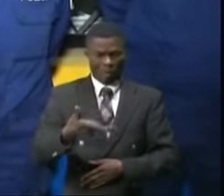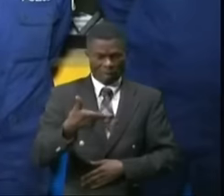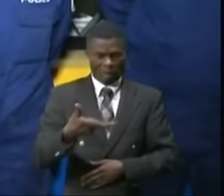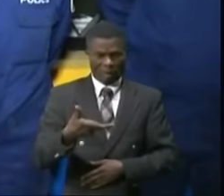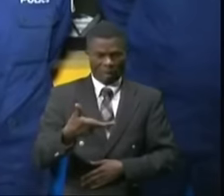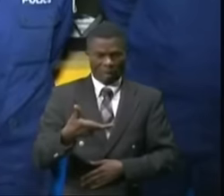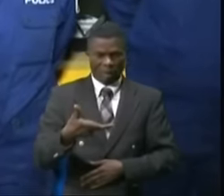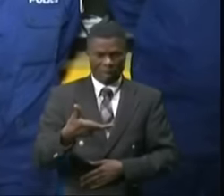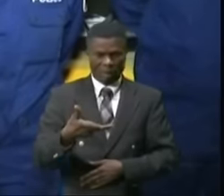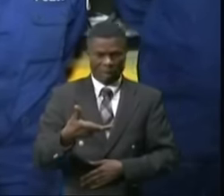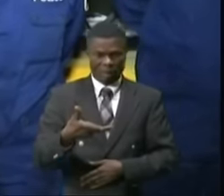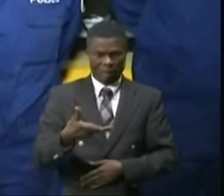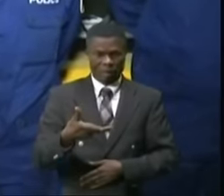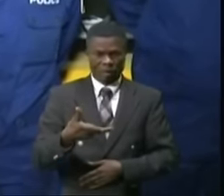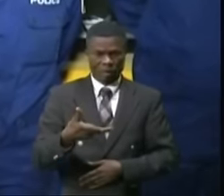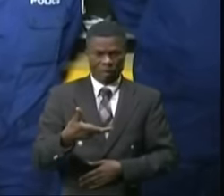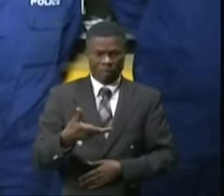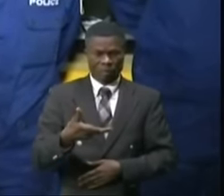ce